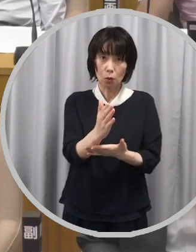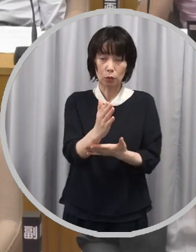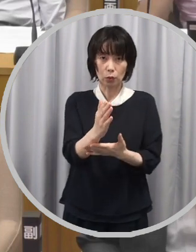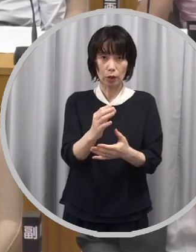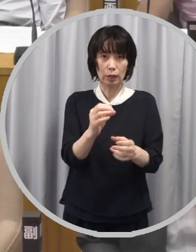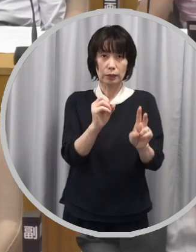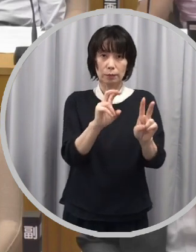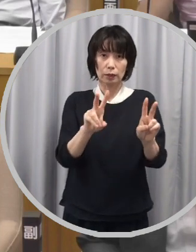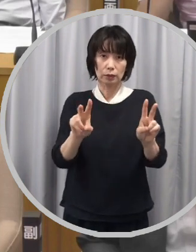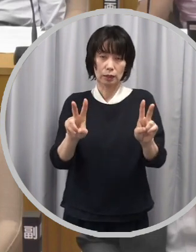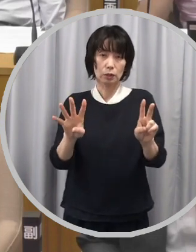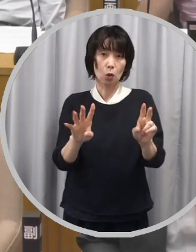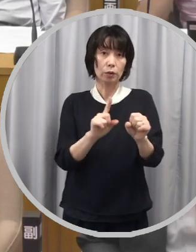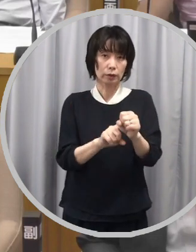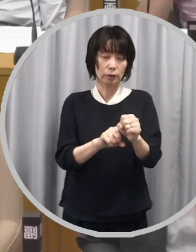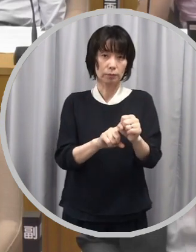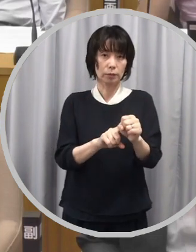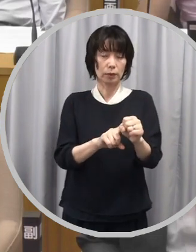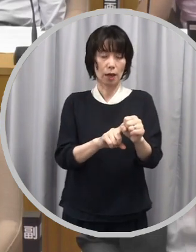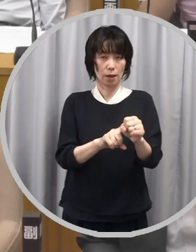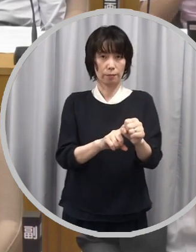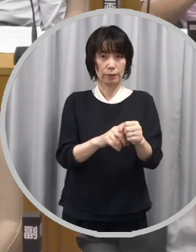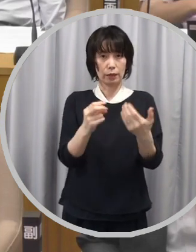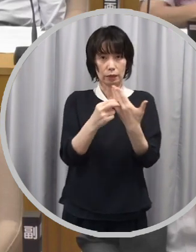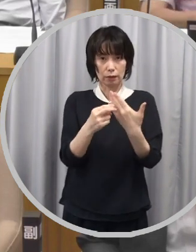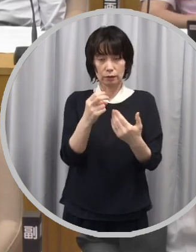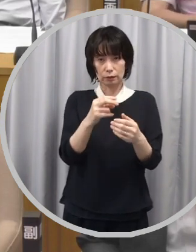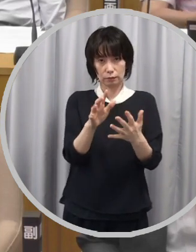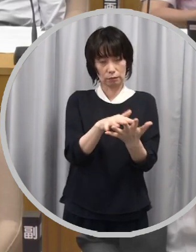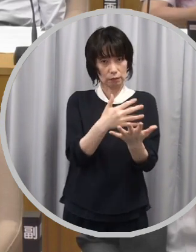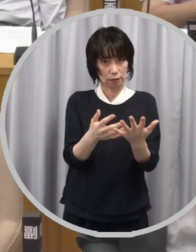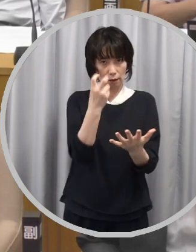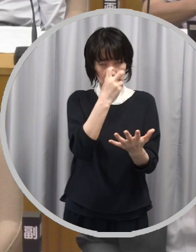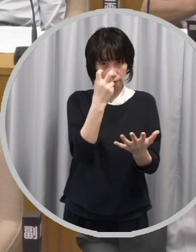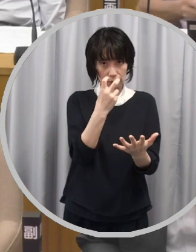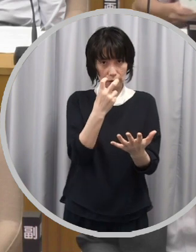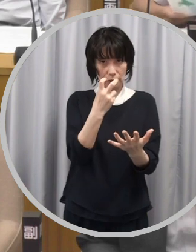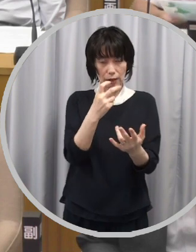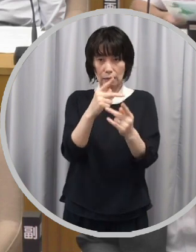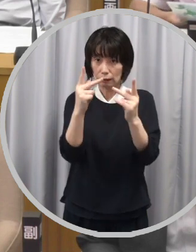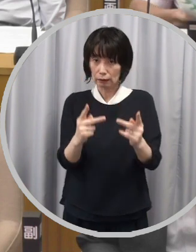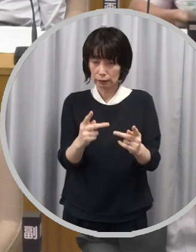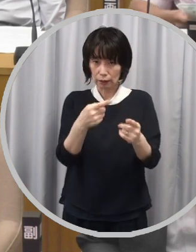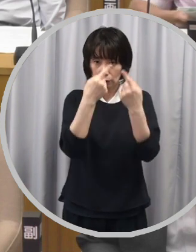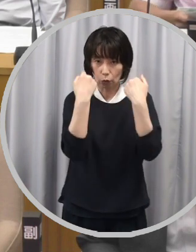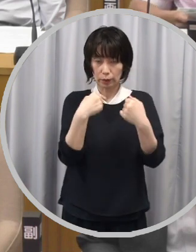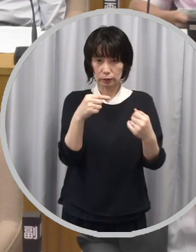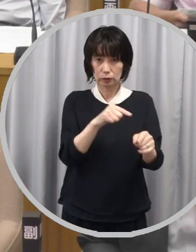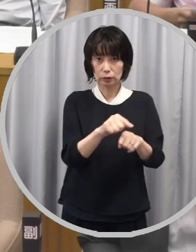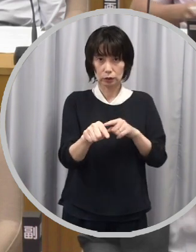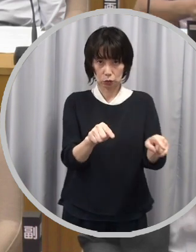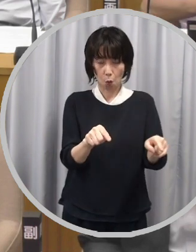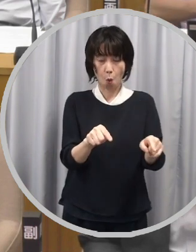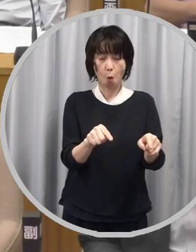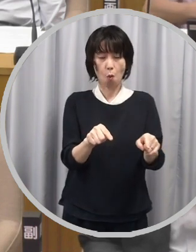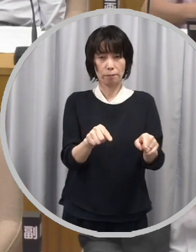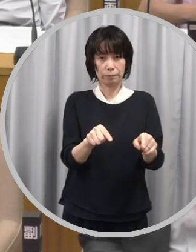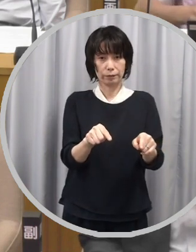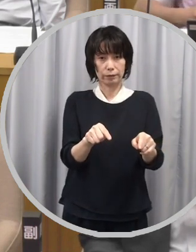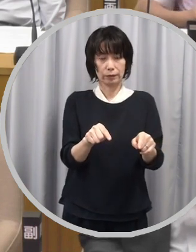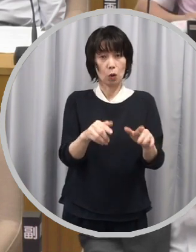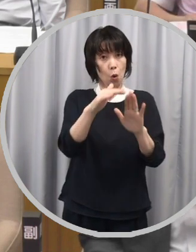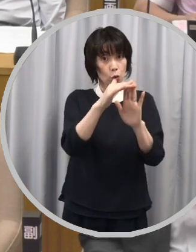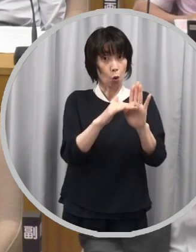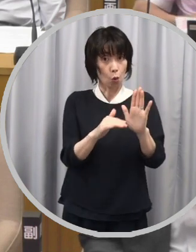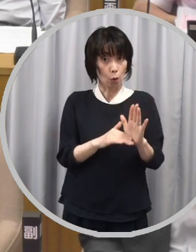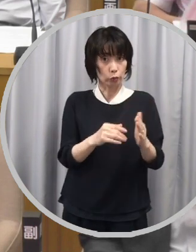向け、検診データなどを分析し、健康課題の特定による個別指導のための具体的な指導